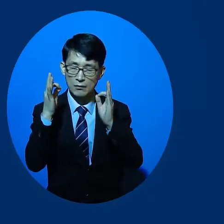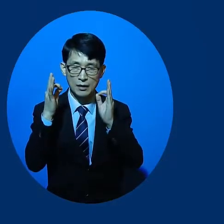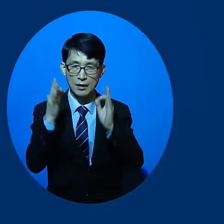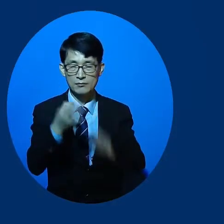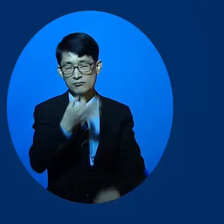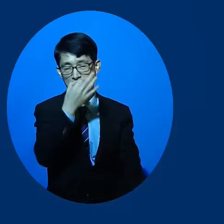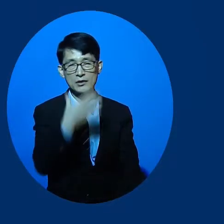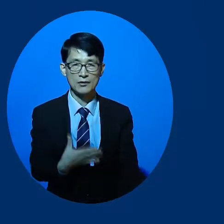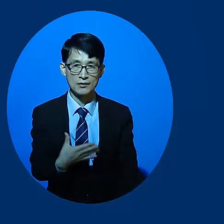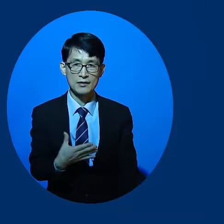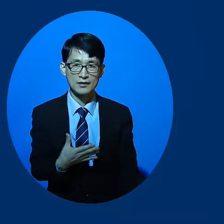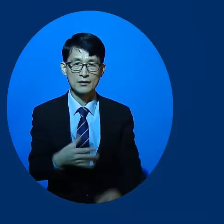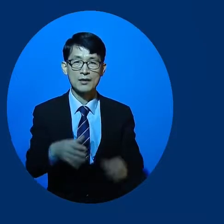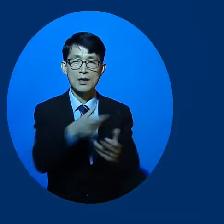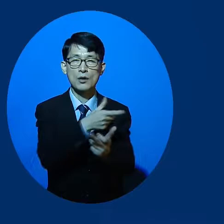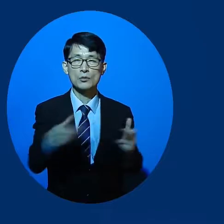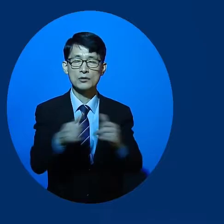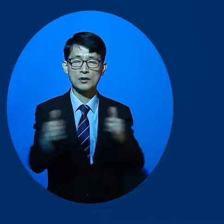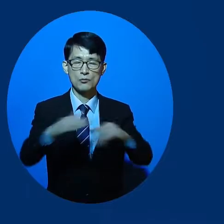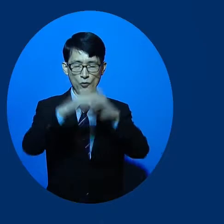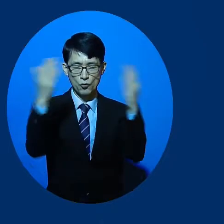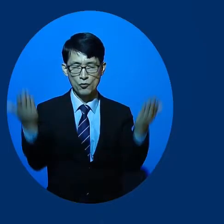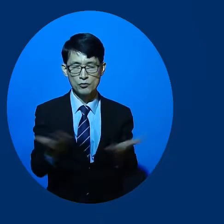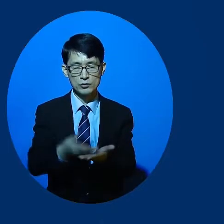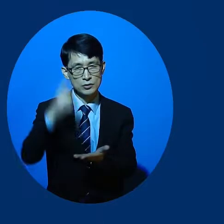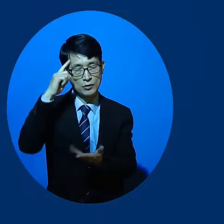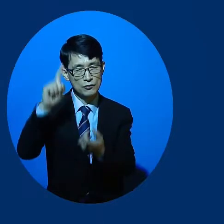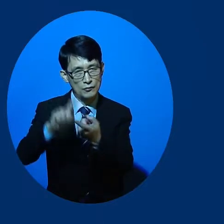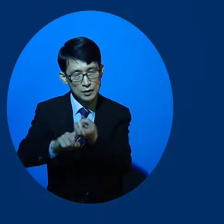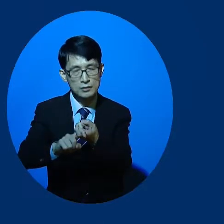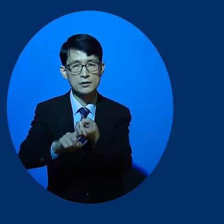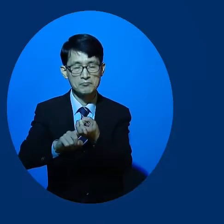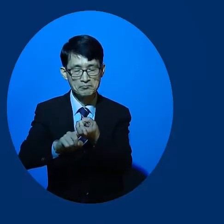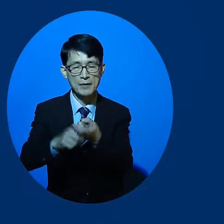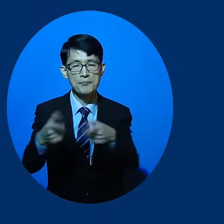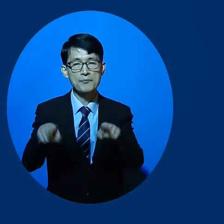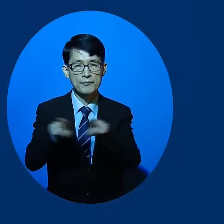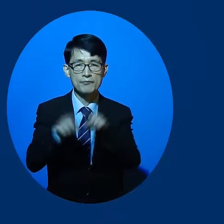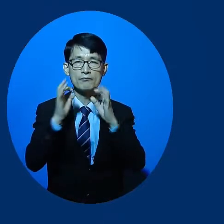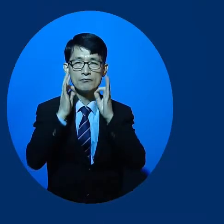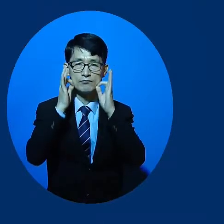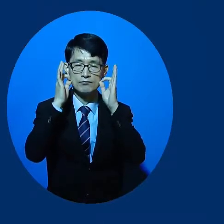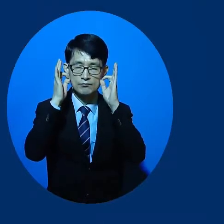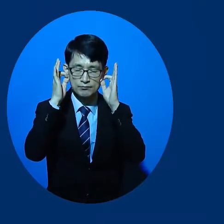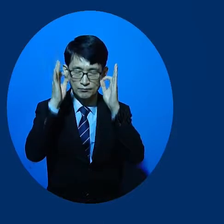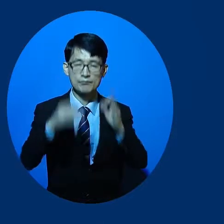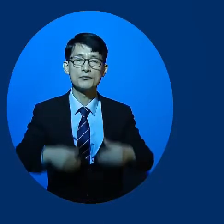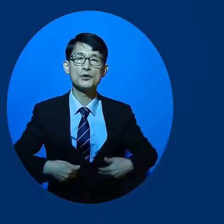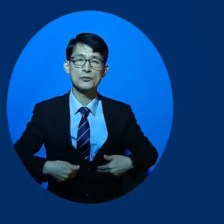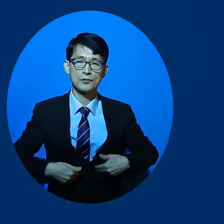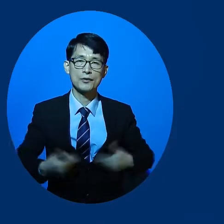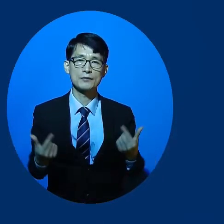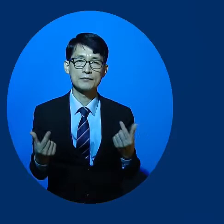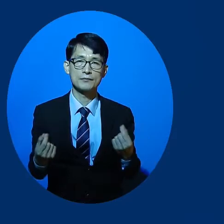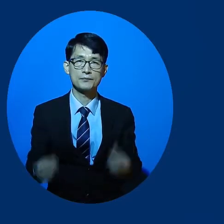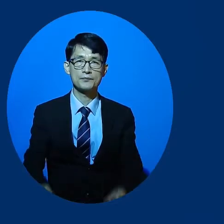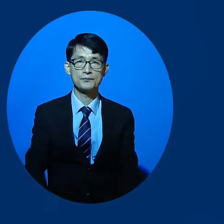강원도민 모두가 관심을 가지고 노력해야 할 것으로 생각이 됩니다.